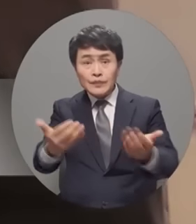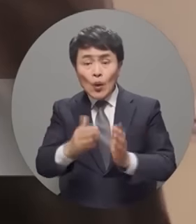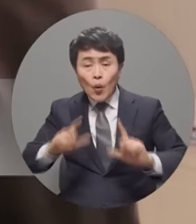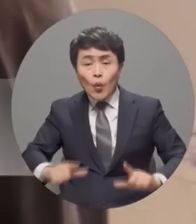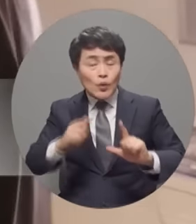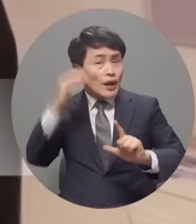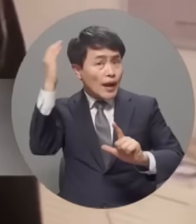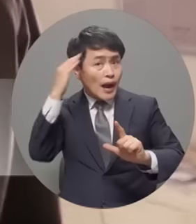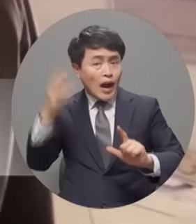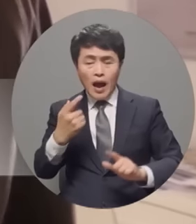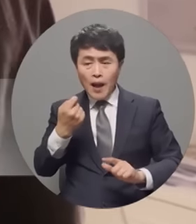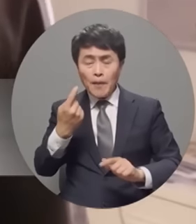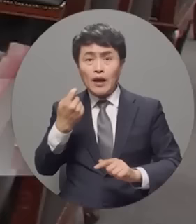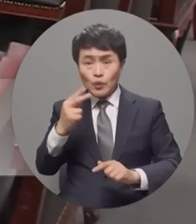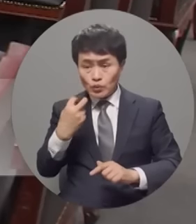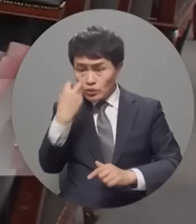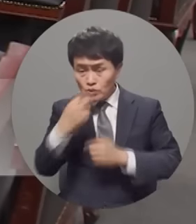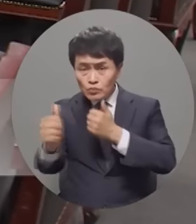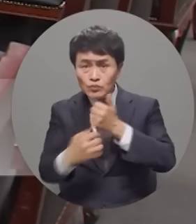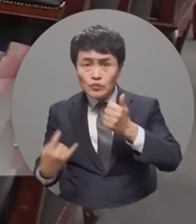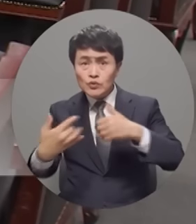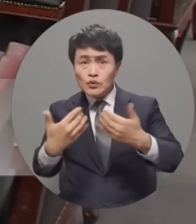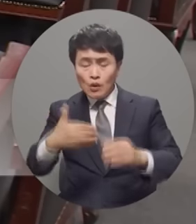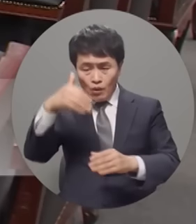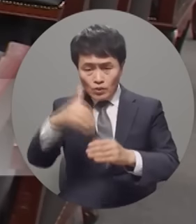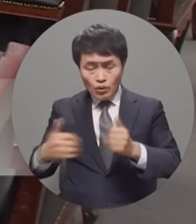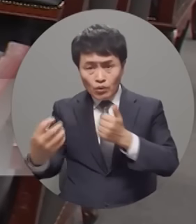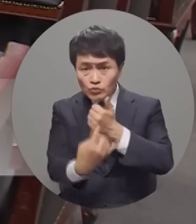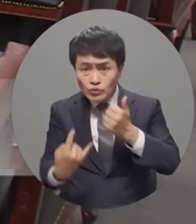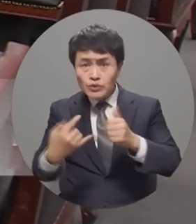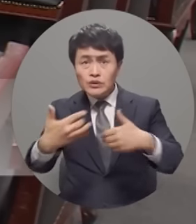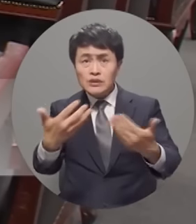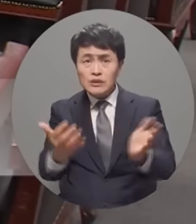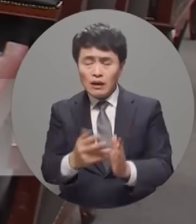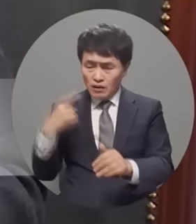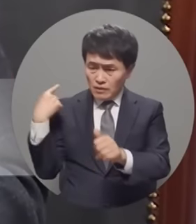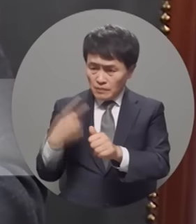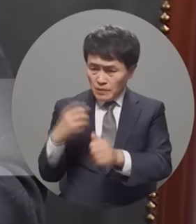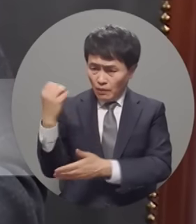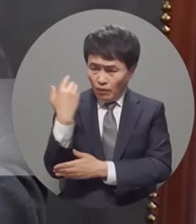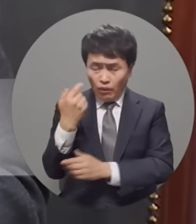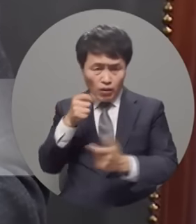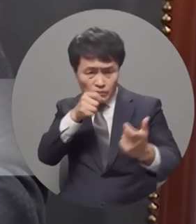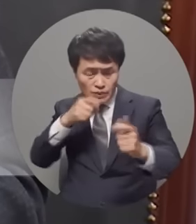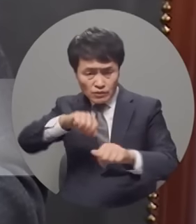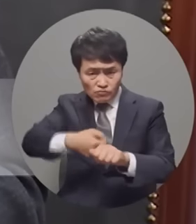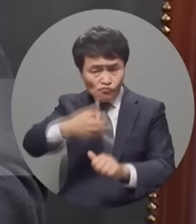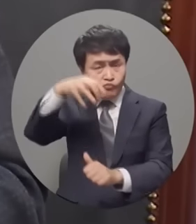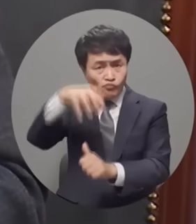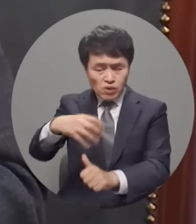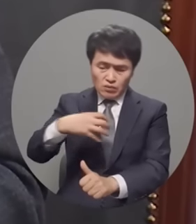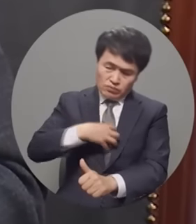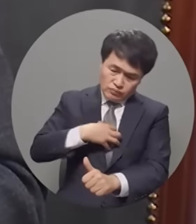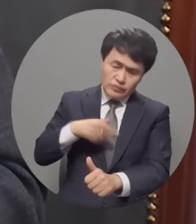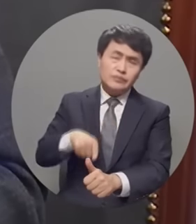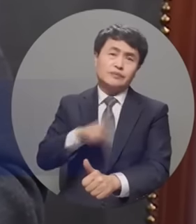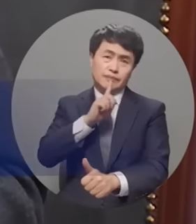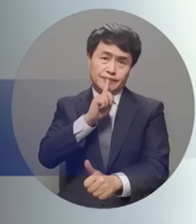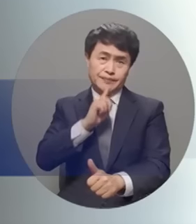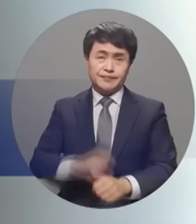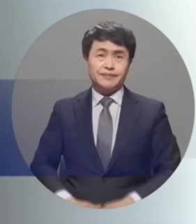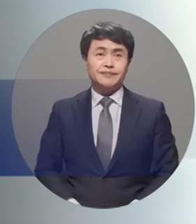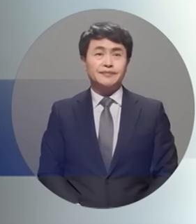한국의 방송통신심의위와 선거방송심의위 등이 비판 언론을 표적 징계하고 있다는 우려를 나타냈습니다.